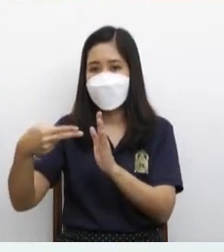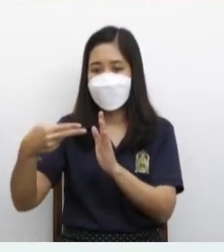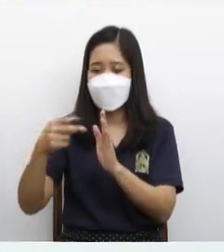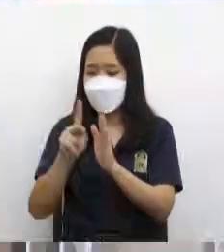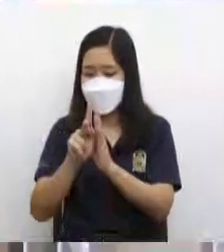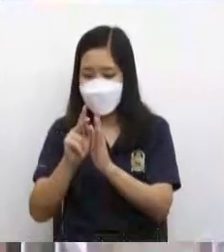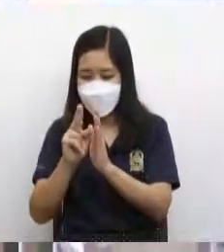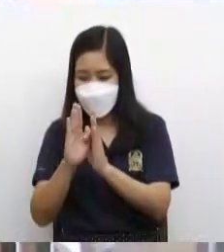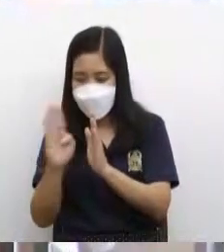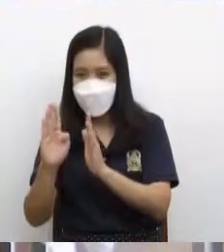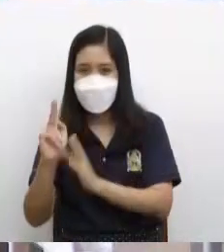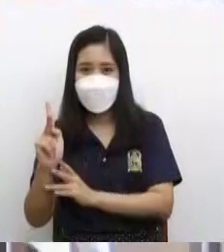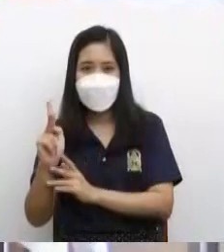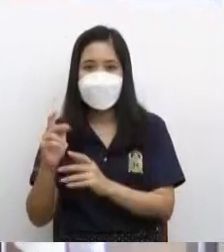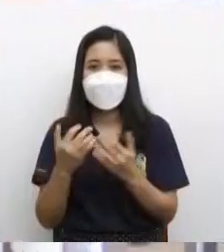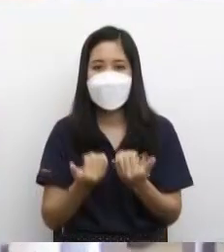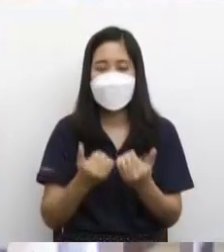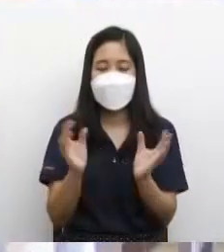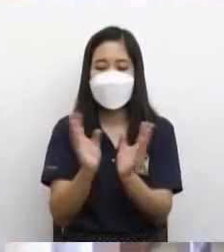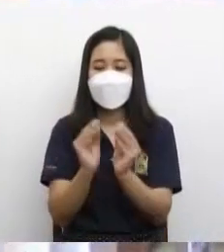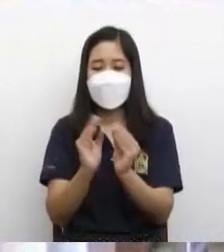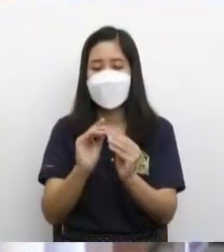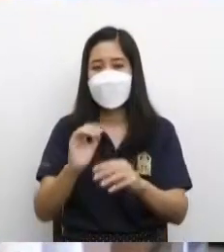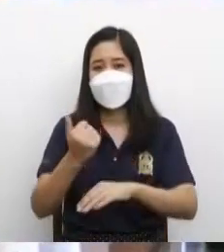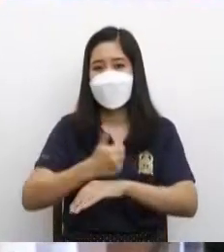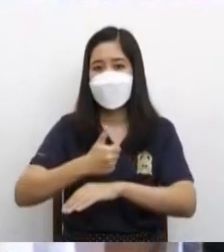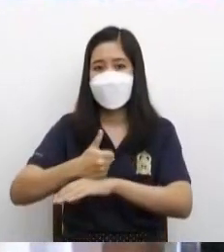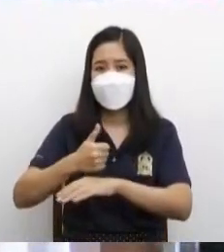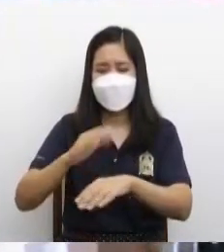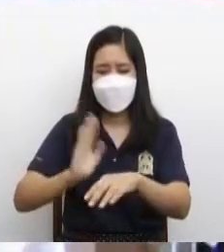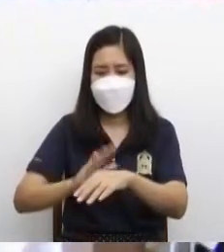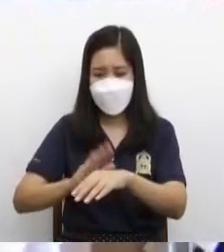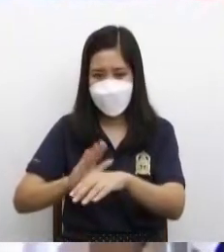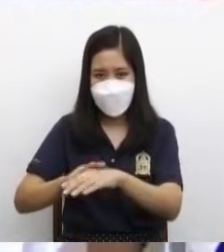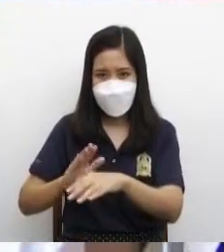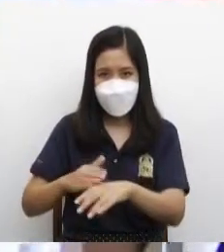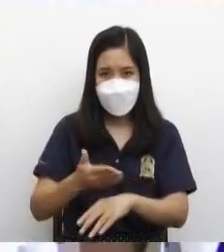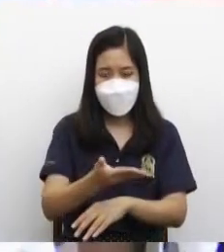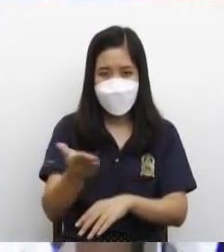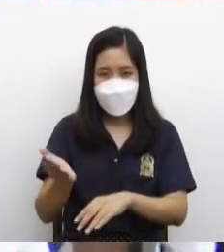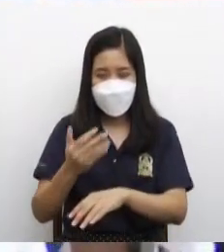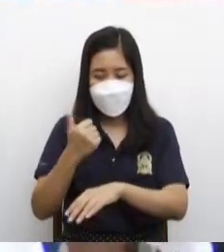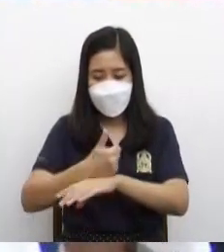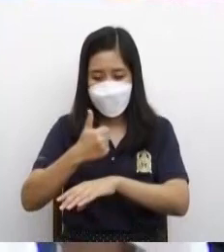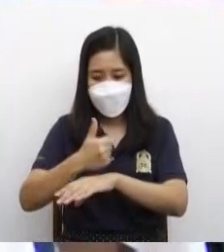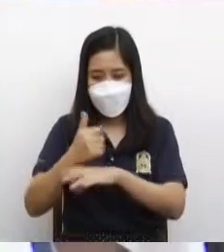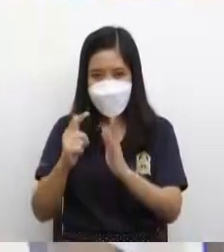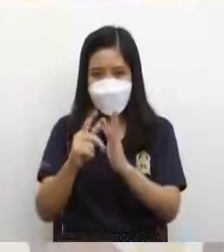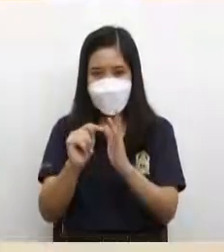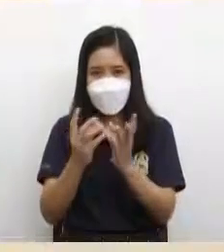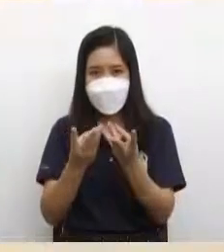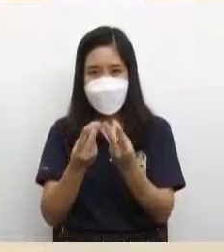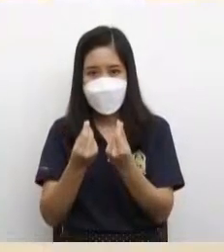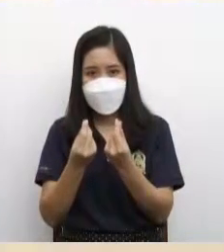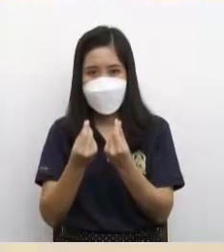ครั้งนี้ทั้งสมถะและมีการลิ้นย้ำให้ท่านผู้อำนวยการสำนักงานเขตนั้นได้